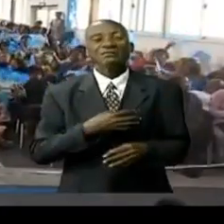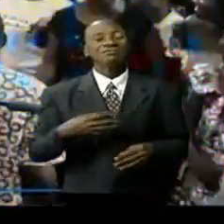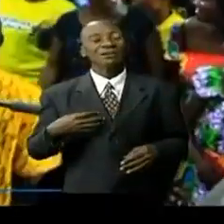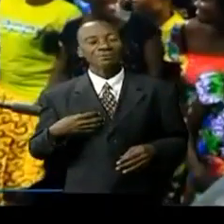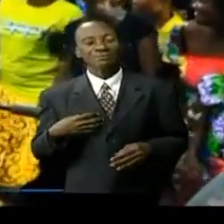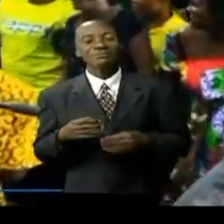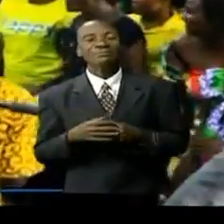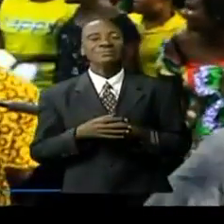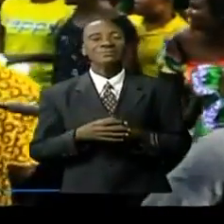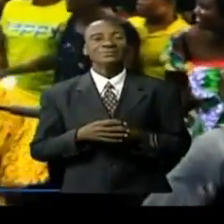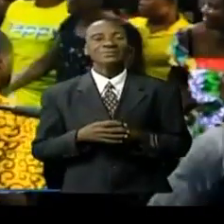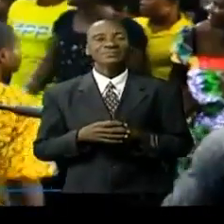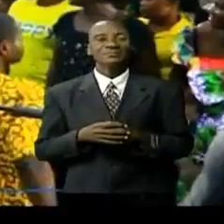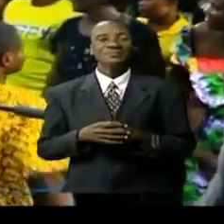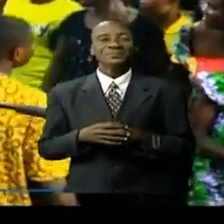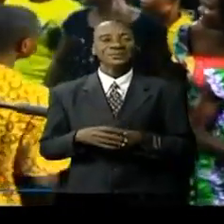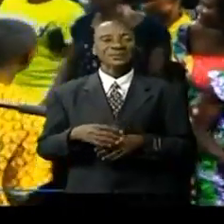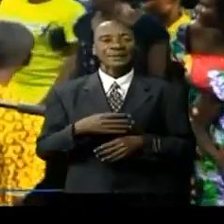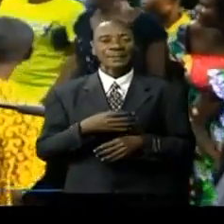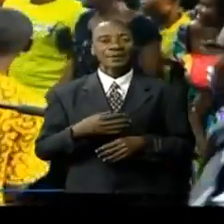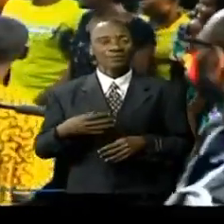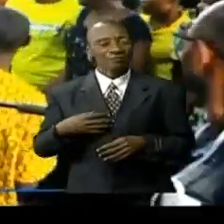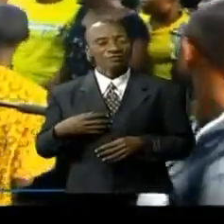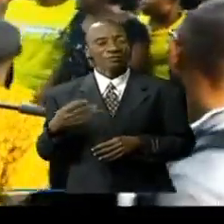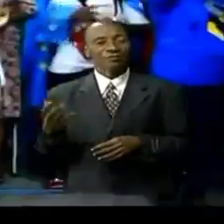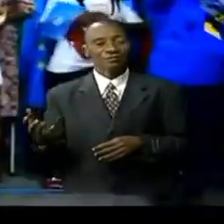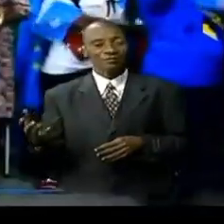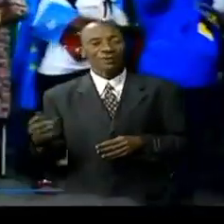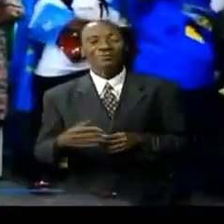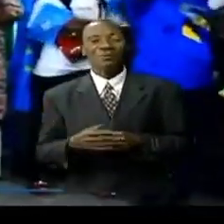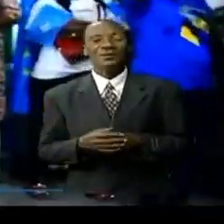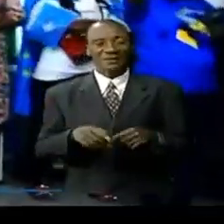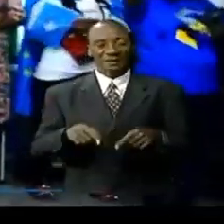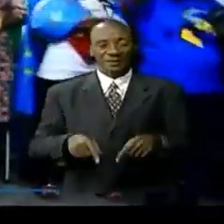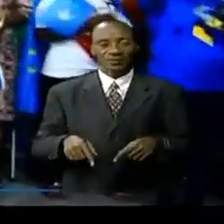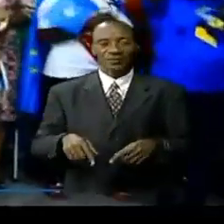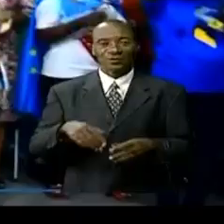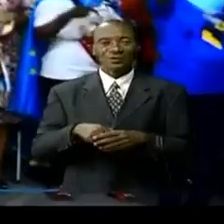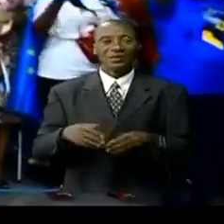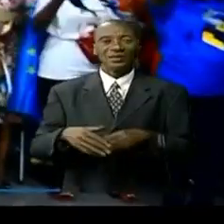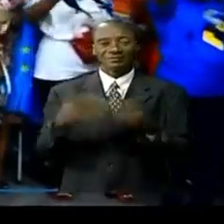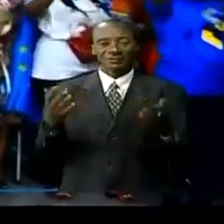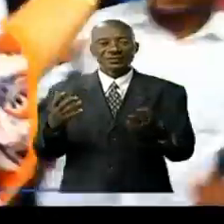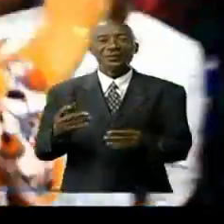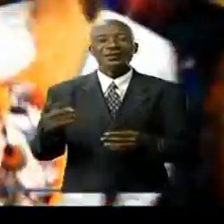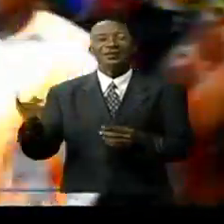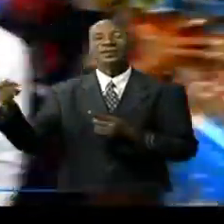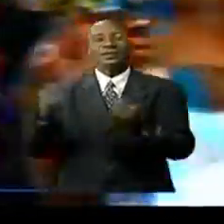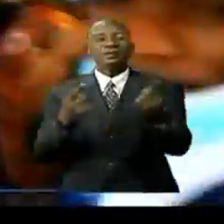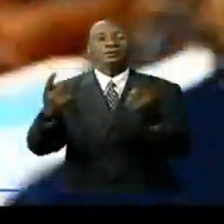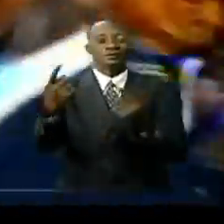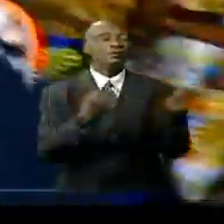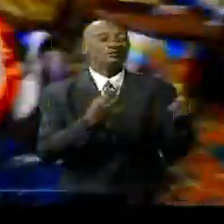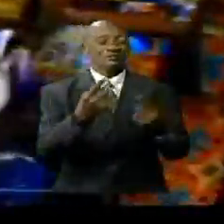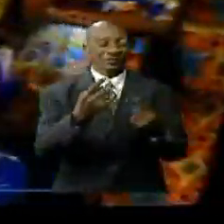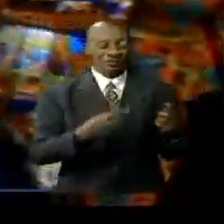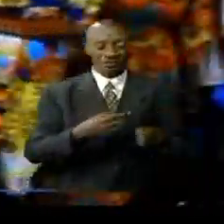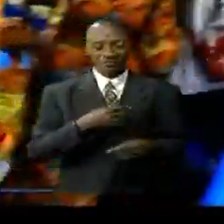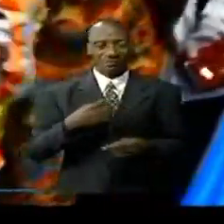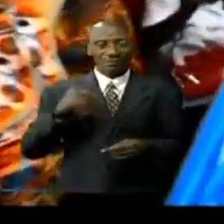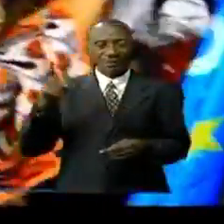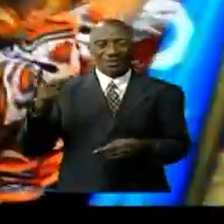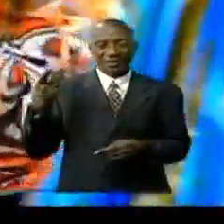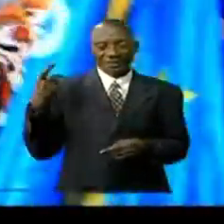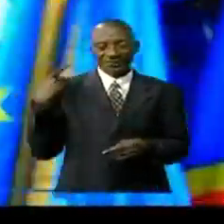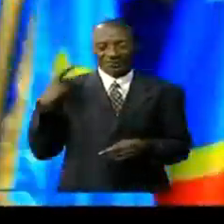femmes venues de toutes les communes et de camps militaires de la capitale ont répondu à l'appel de Madame Marie-Louise Ekpoli, députée nationale